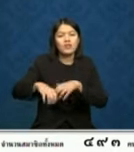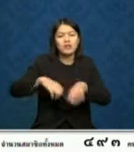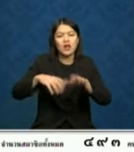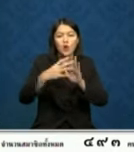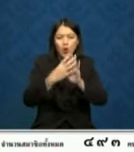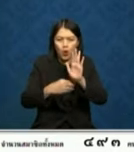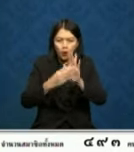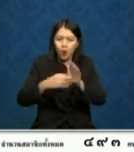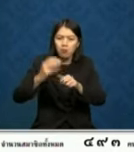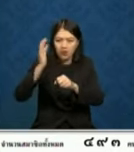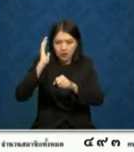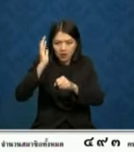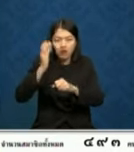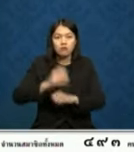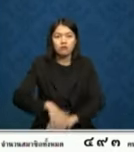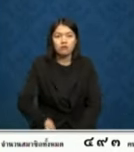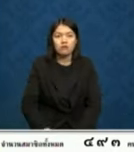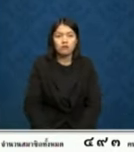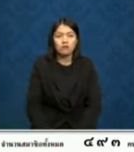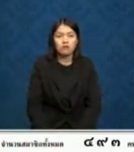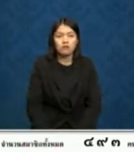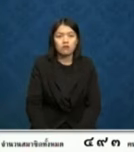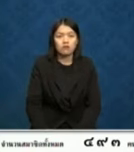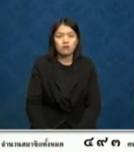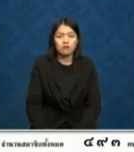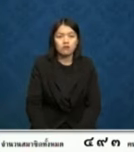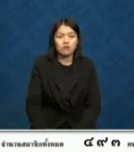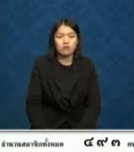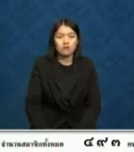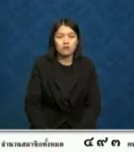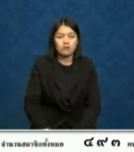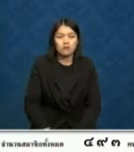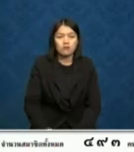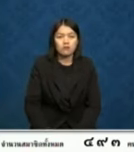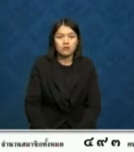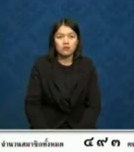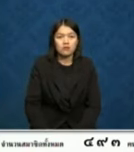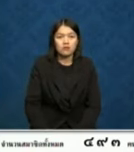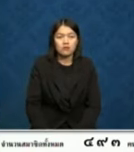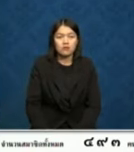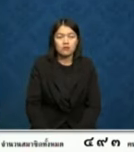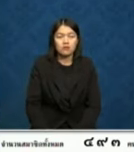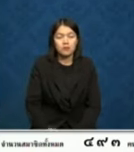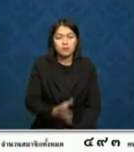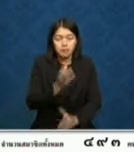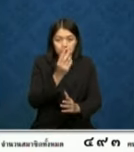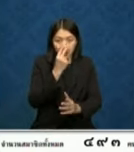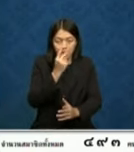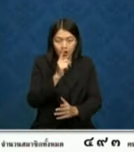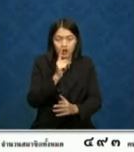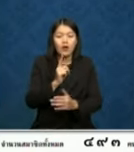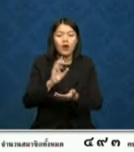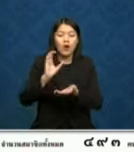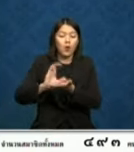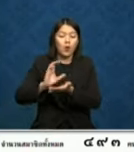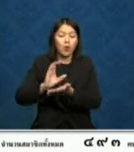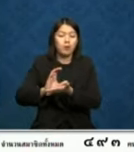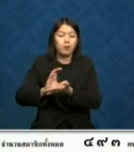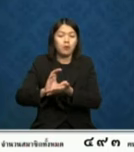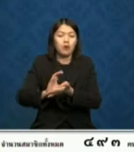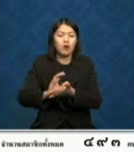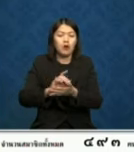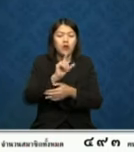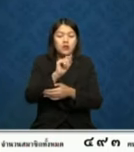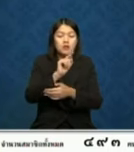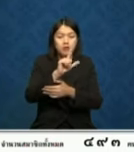อบรมสัมนาเป็นซะส่วนใหญ่ค่ะท่านประธานคะดิฉันเห็นว่างบประมาณเดิมที่ได้รับ 20